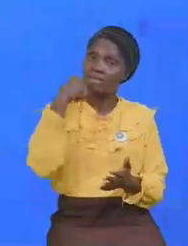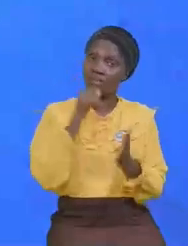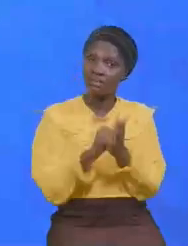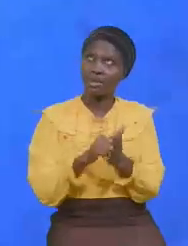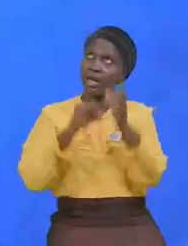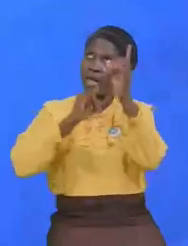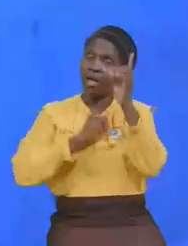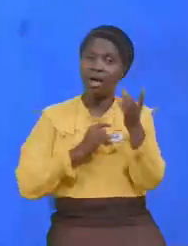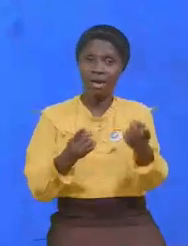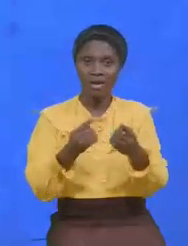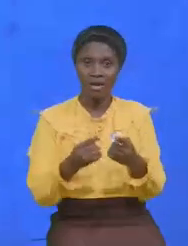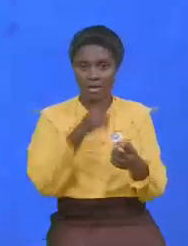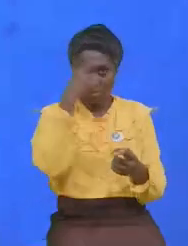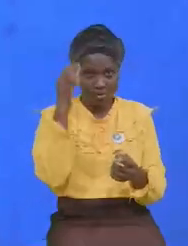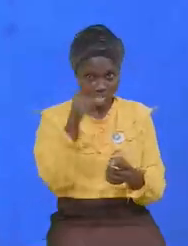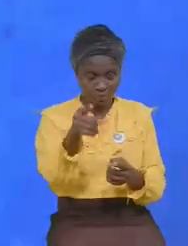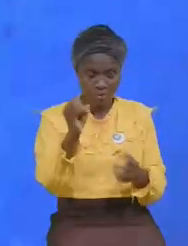toi afin